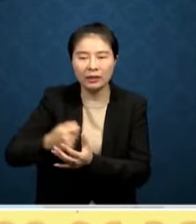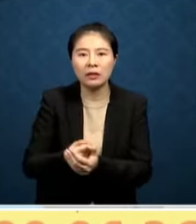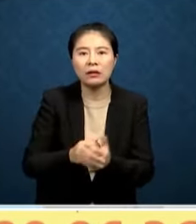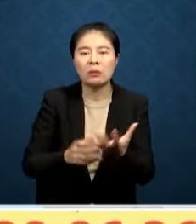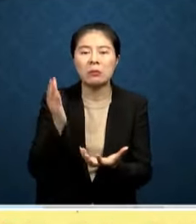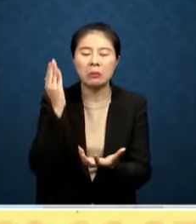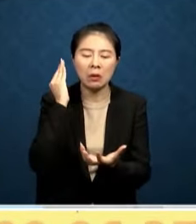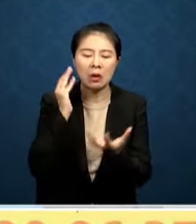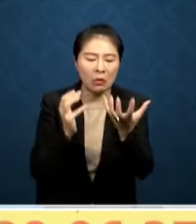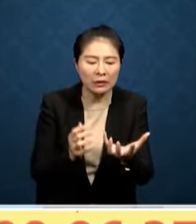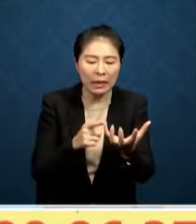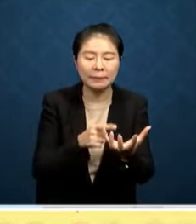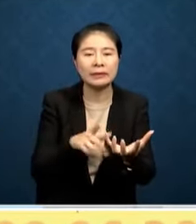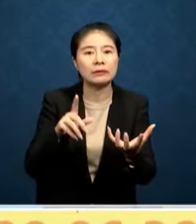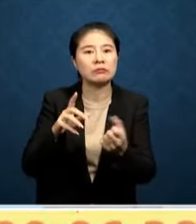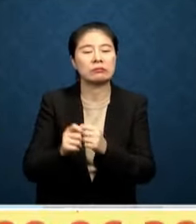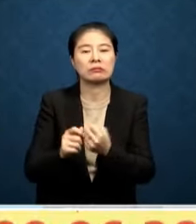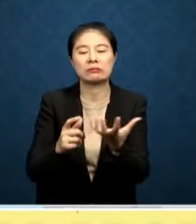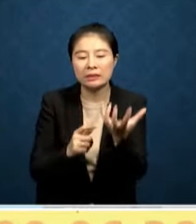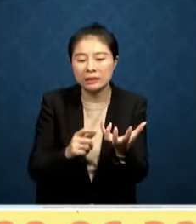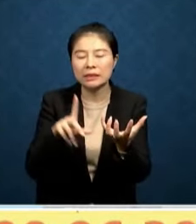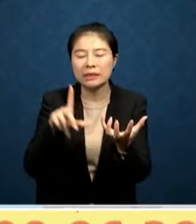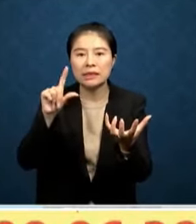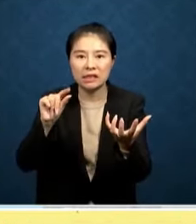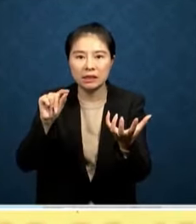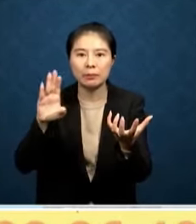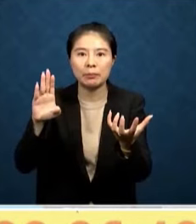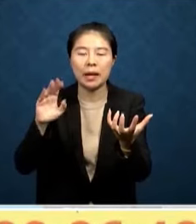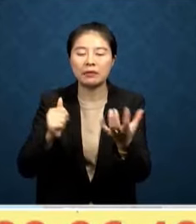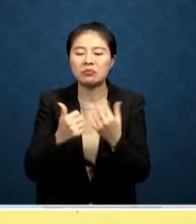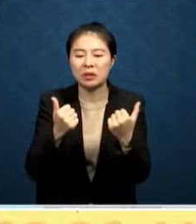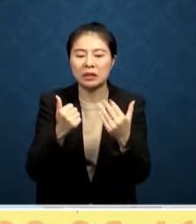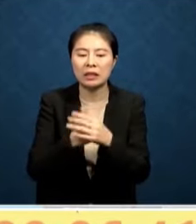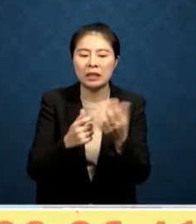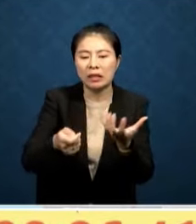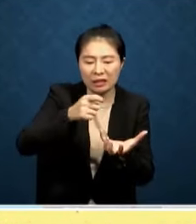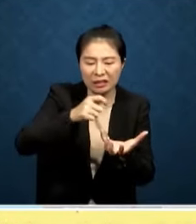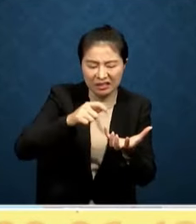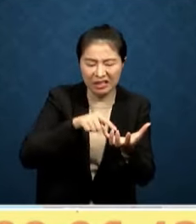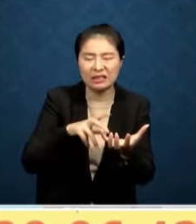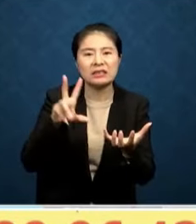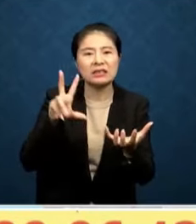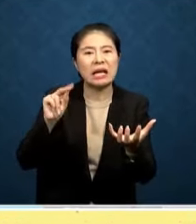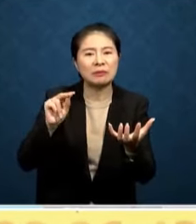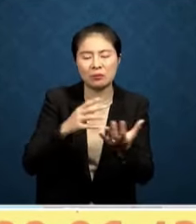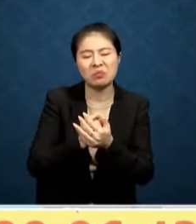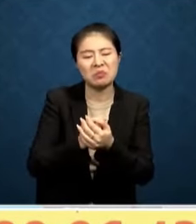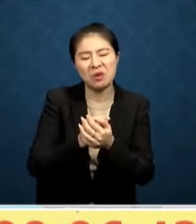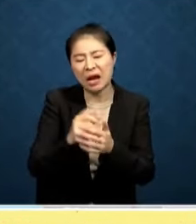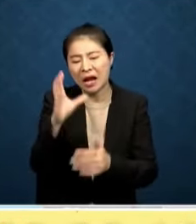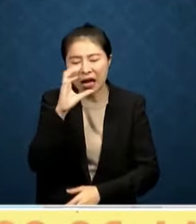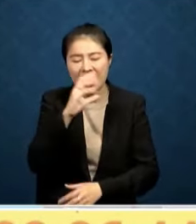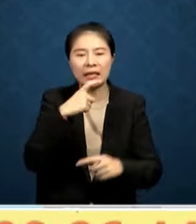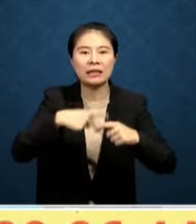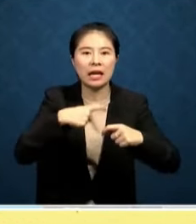แกงเนี่ย20บาทต่อจานใช่ไหมฮะแต่ตอนนี้ผมคิดว่าหา30บาทต่อจานเนี่ยหากินยากแล้วฮะเนี่ยครับ